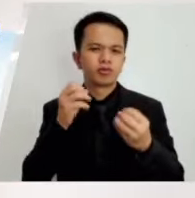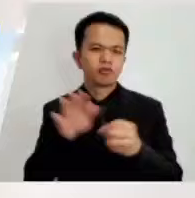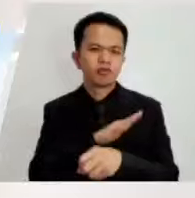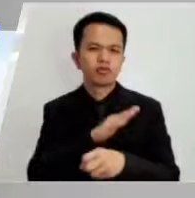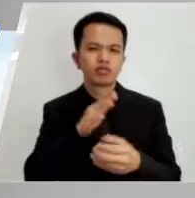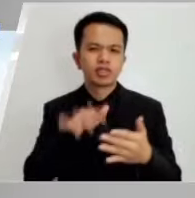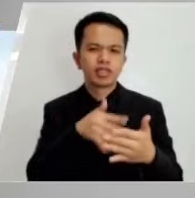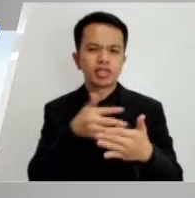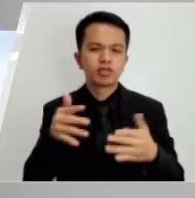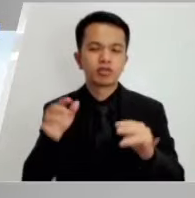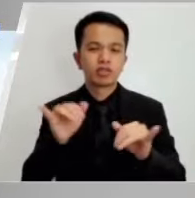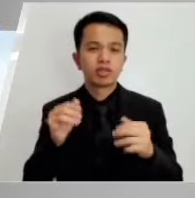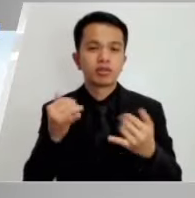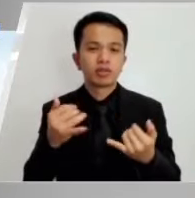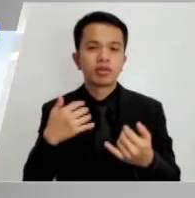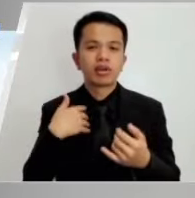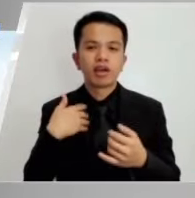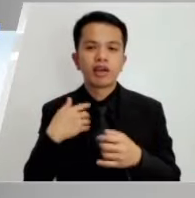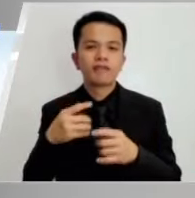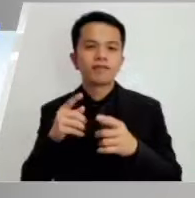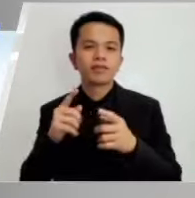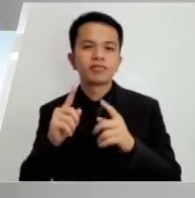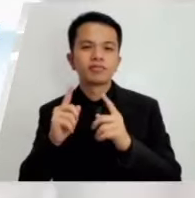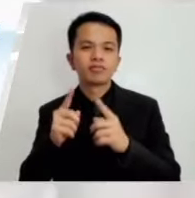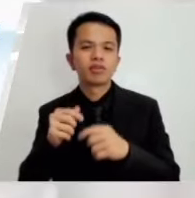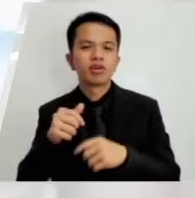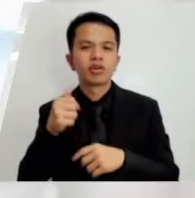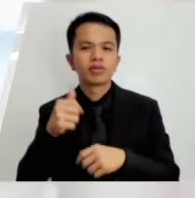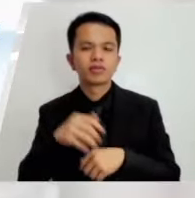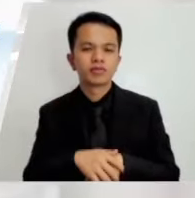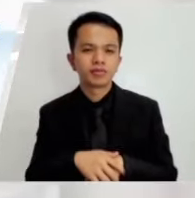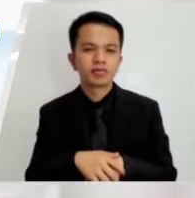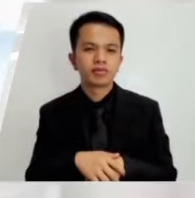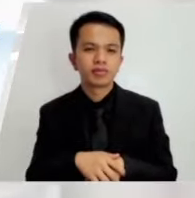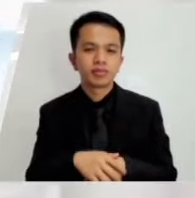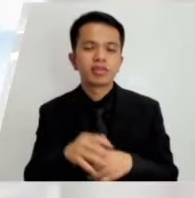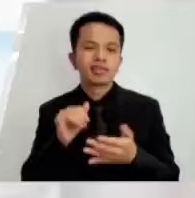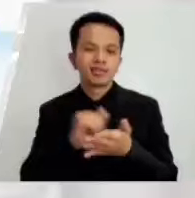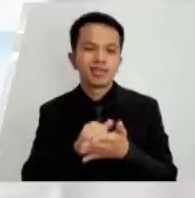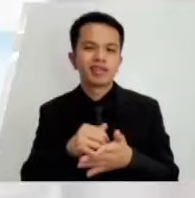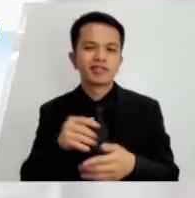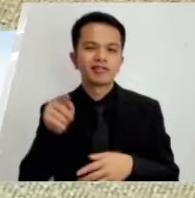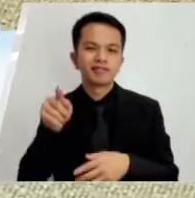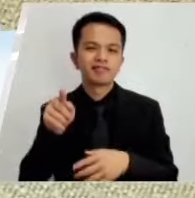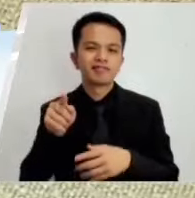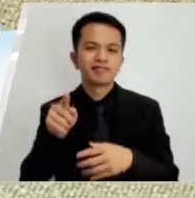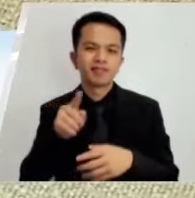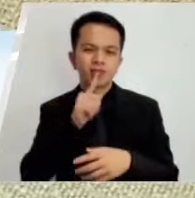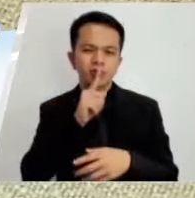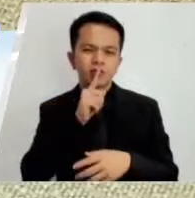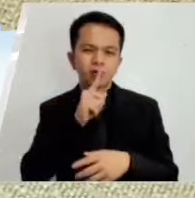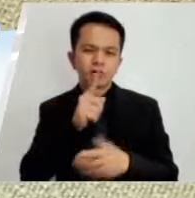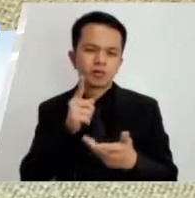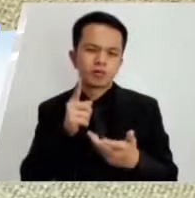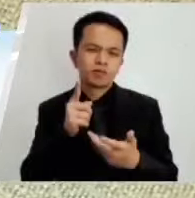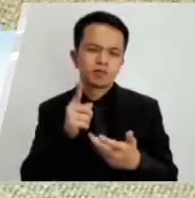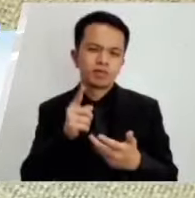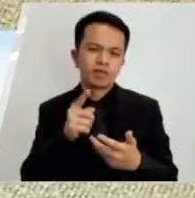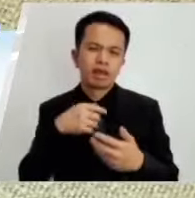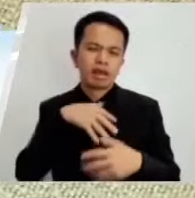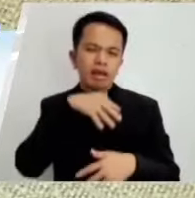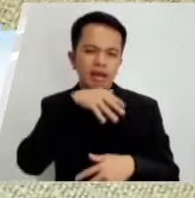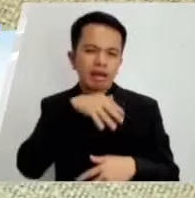pangaraw siya sa isang punto. Feeling ko nga ito yung buong fashion week nito, siguro ito yung pinaka nahaggard ako ng